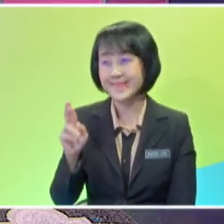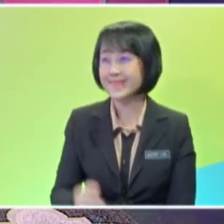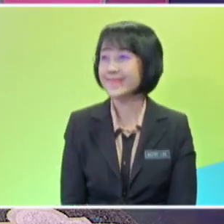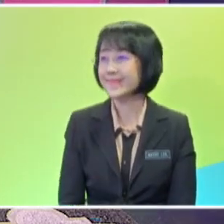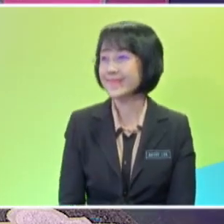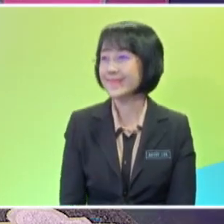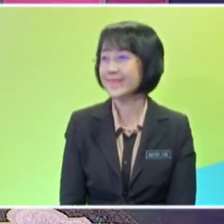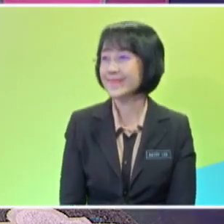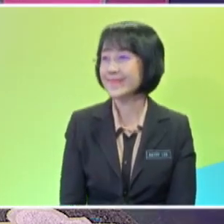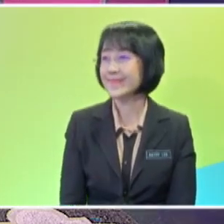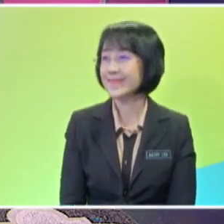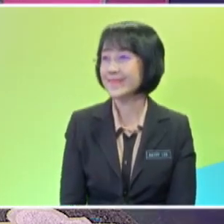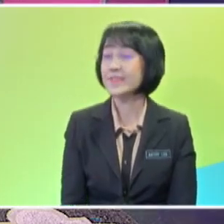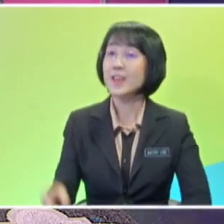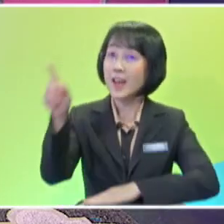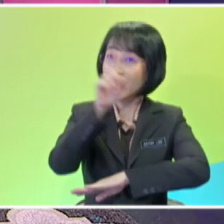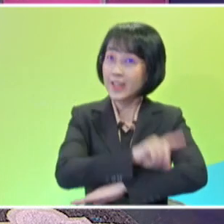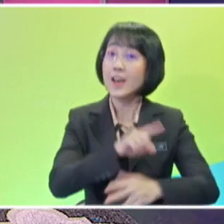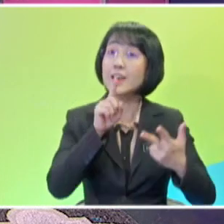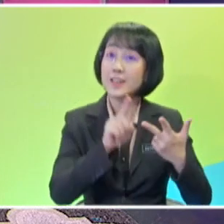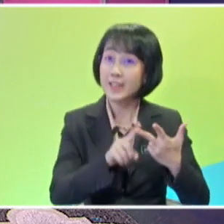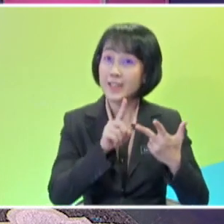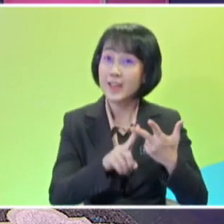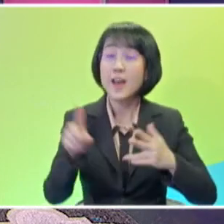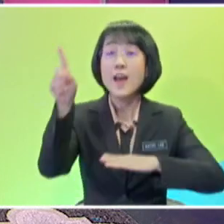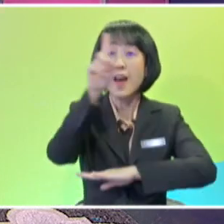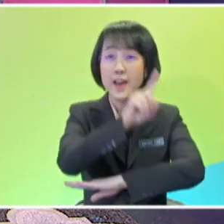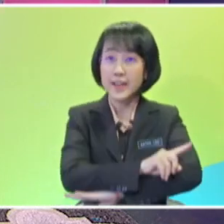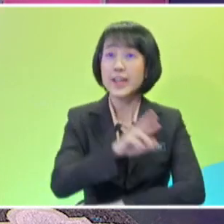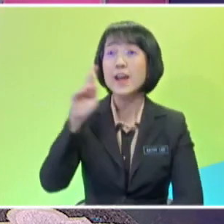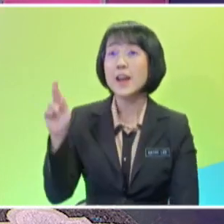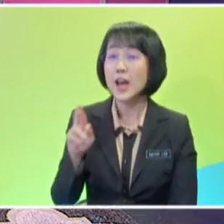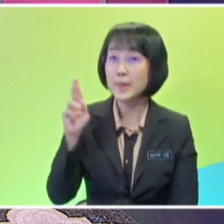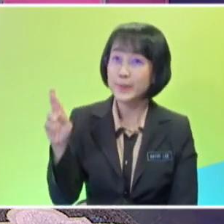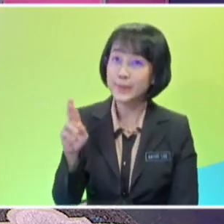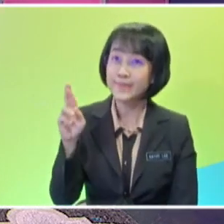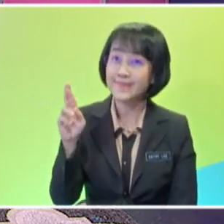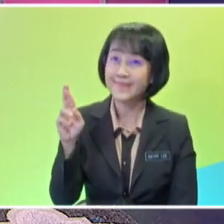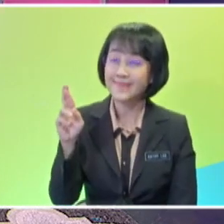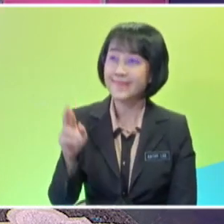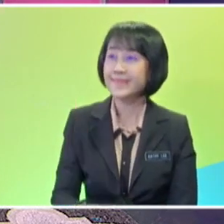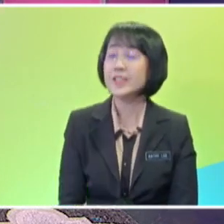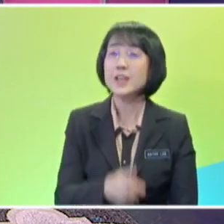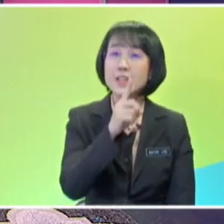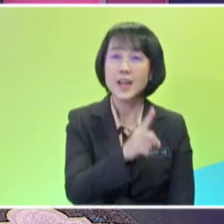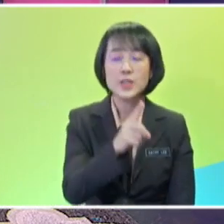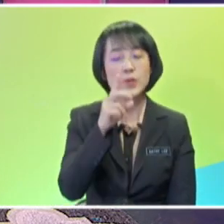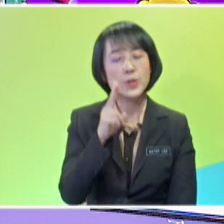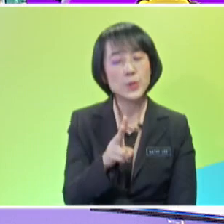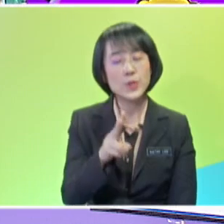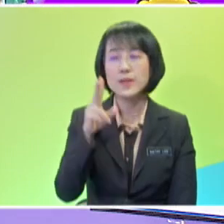hari yang ketiga adalah hari Rabu oke seterusnya 123